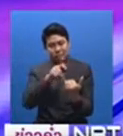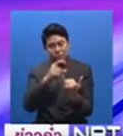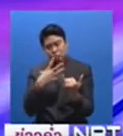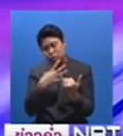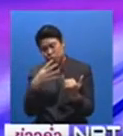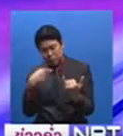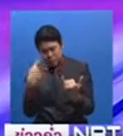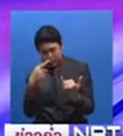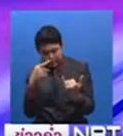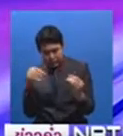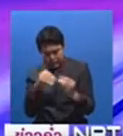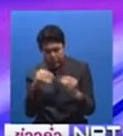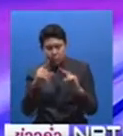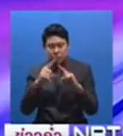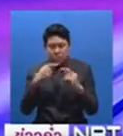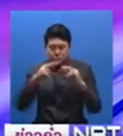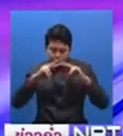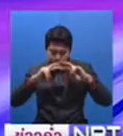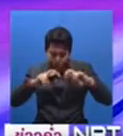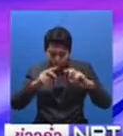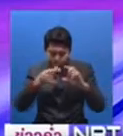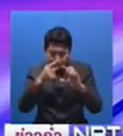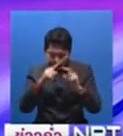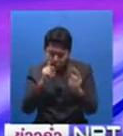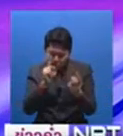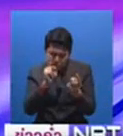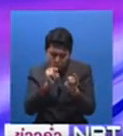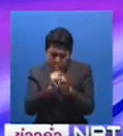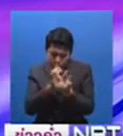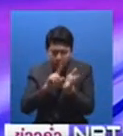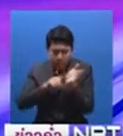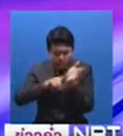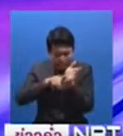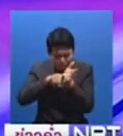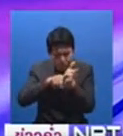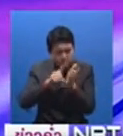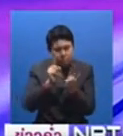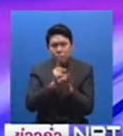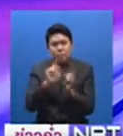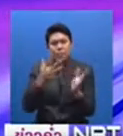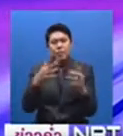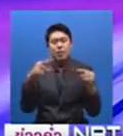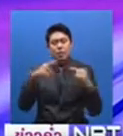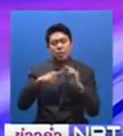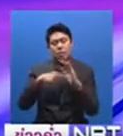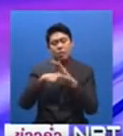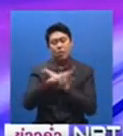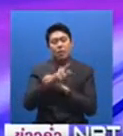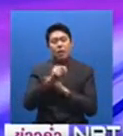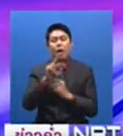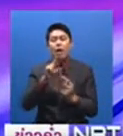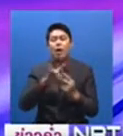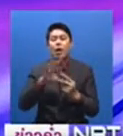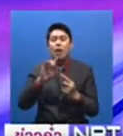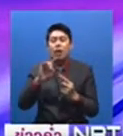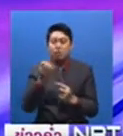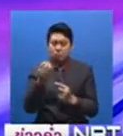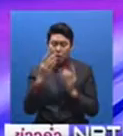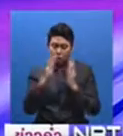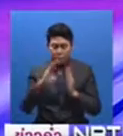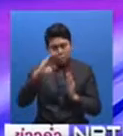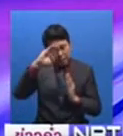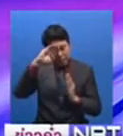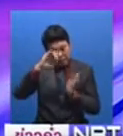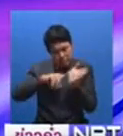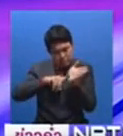ชิดแม้ว่าผลการตรวจเนื้อเยื่อจากศพนั้นจะไม่พบเชื้ออีโบล่าขณะที่สาธารณสุขจังหวัดตราชยืนยันจังหวัดตราชยังไม่มีผู้ป่วย